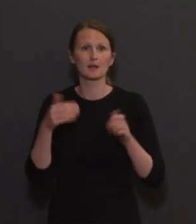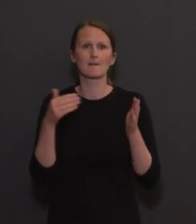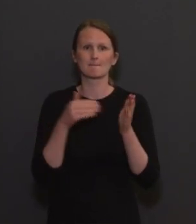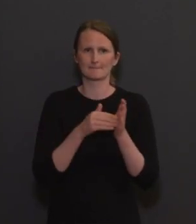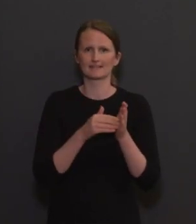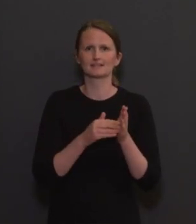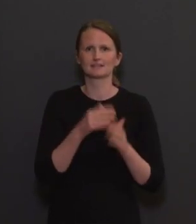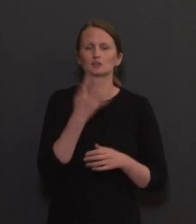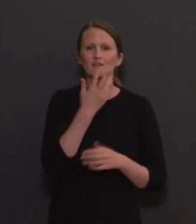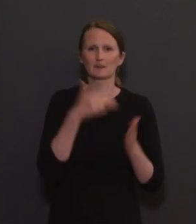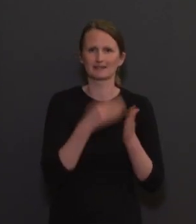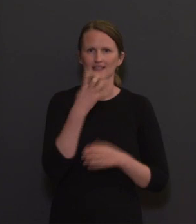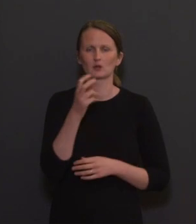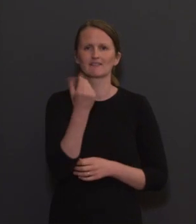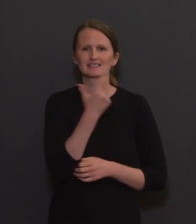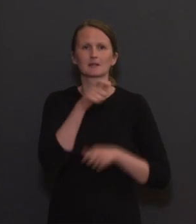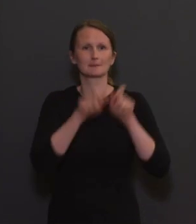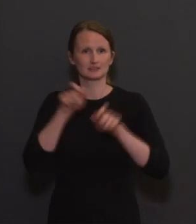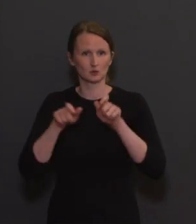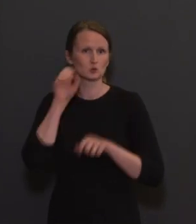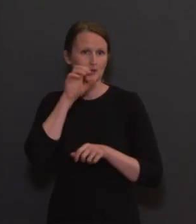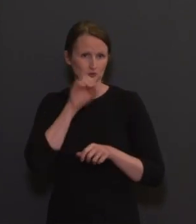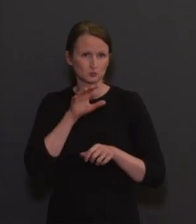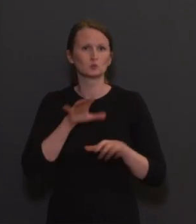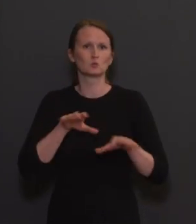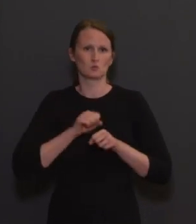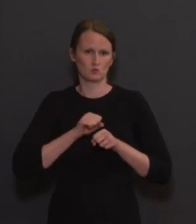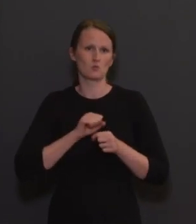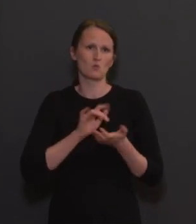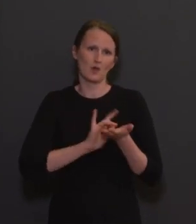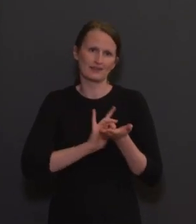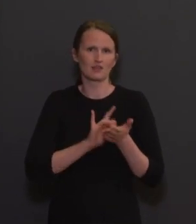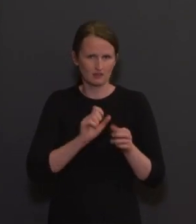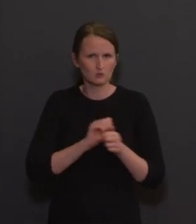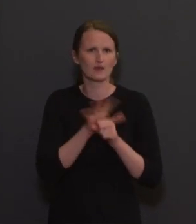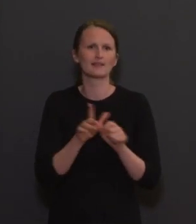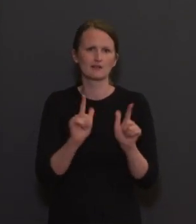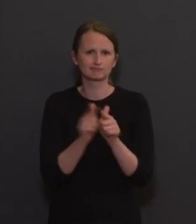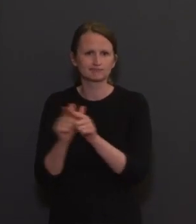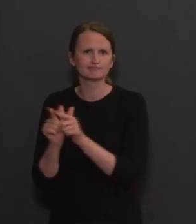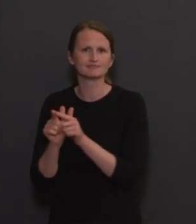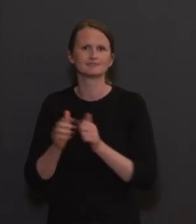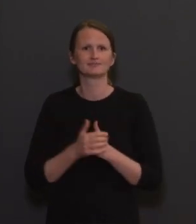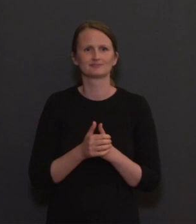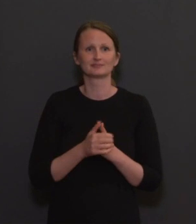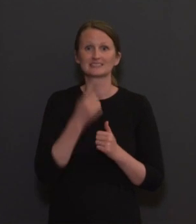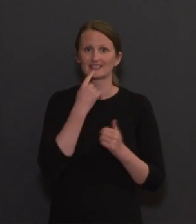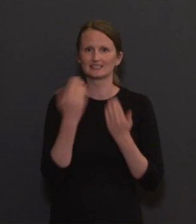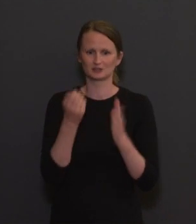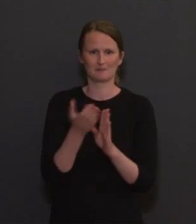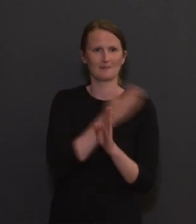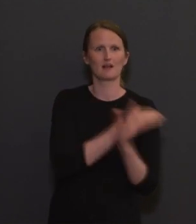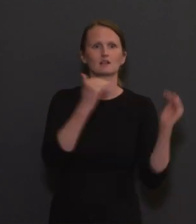la barre des 10 000 et c'est surtout moins 40% en base hebdomadaire. Cette